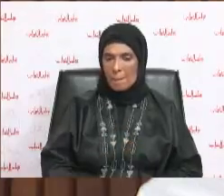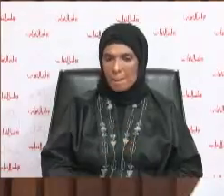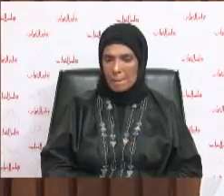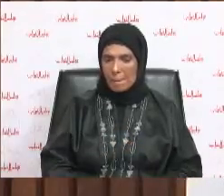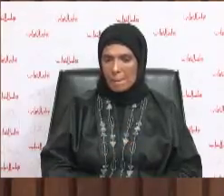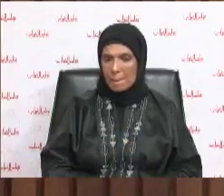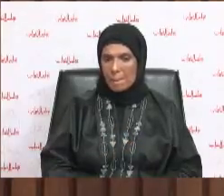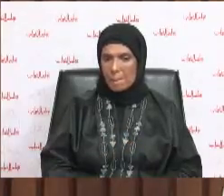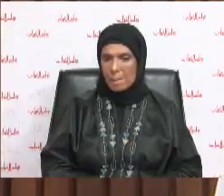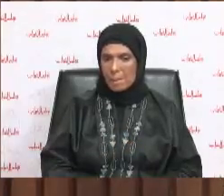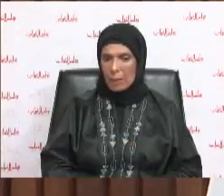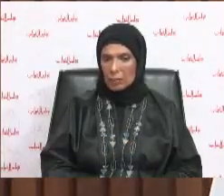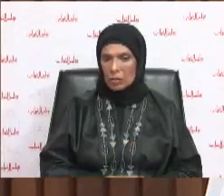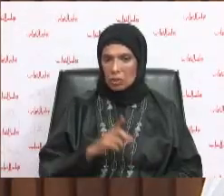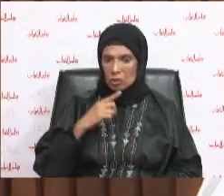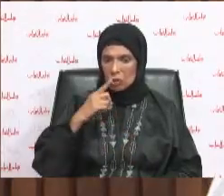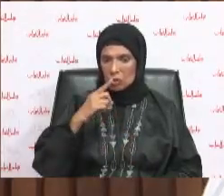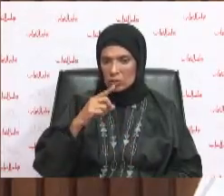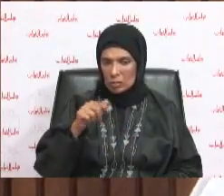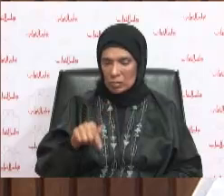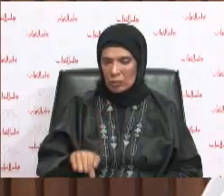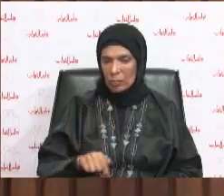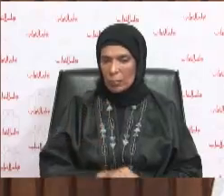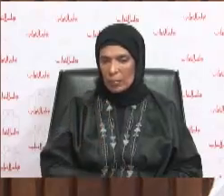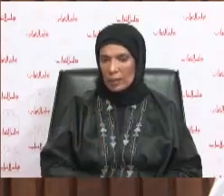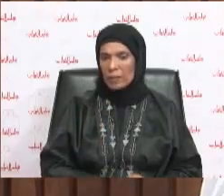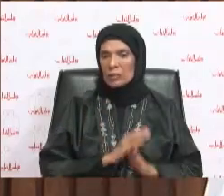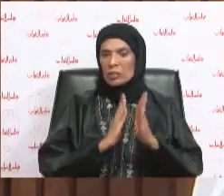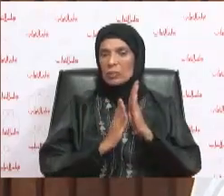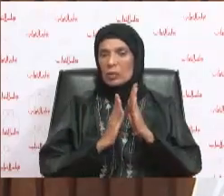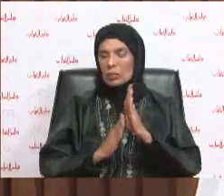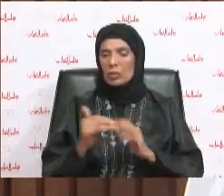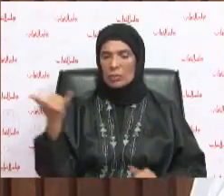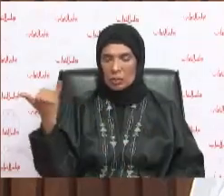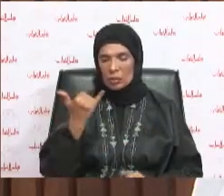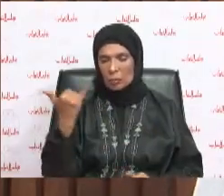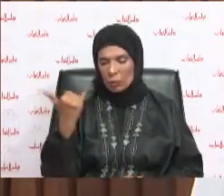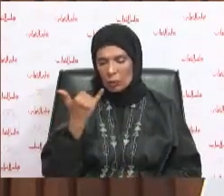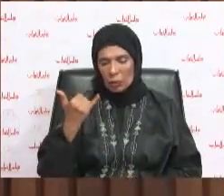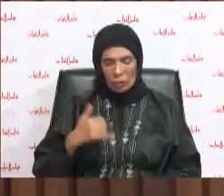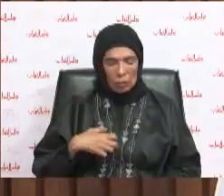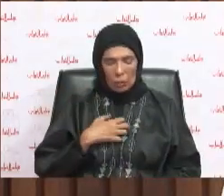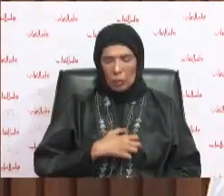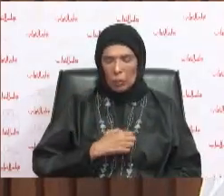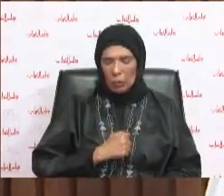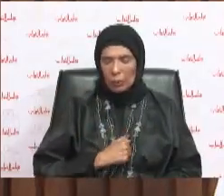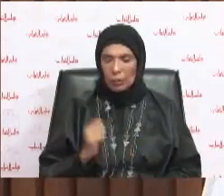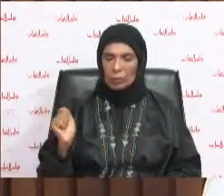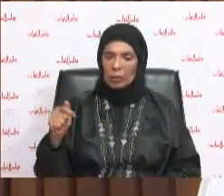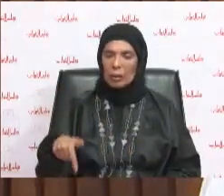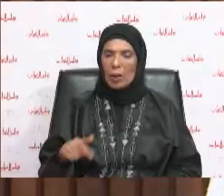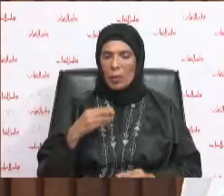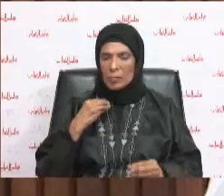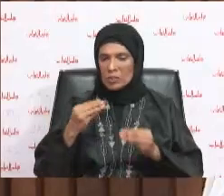اخونا الرفاعي لما ذكر ان نبغي ملفات اللي تهم وتلامس هموم المواطن، ولذلك حتى